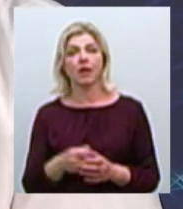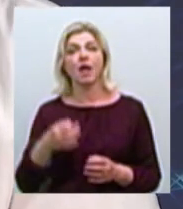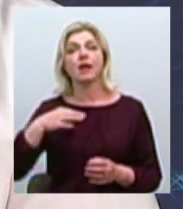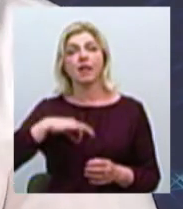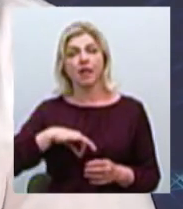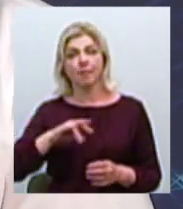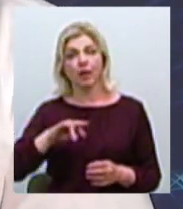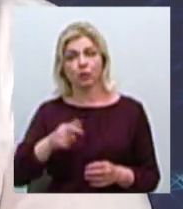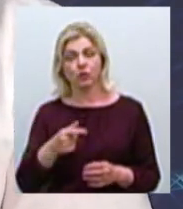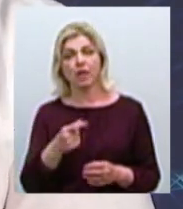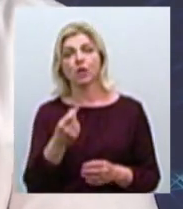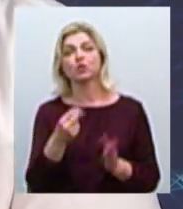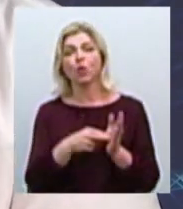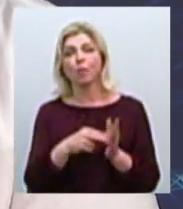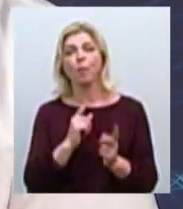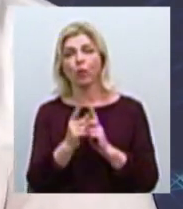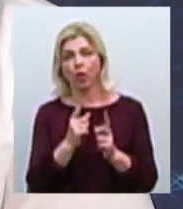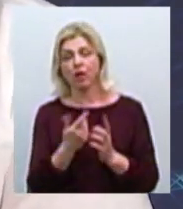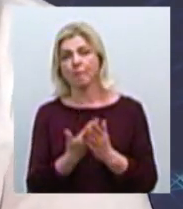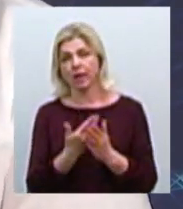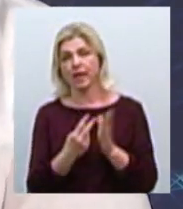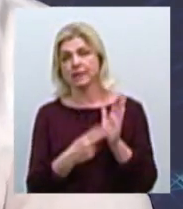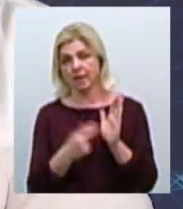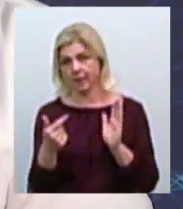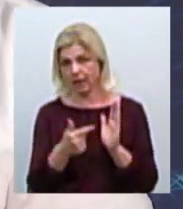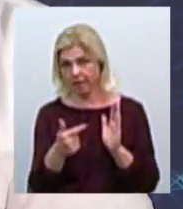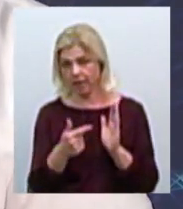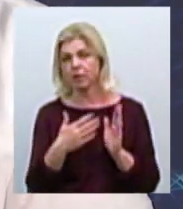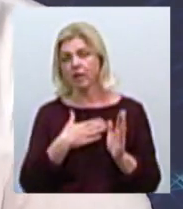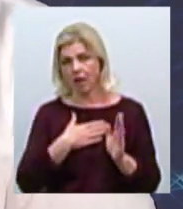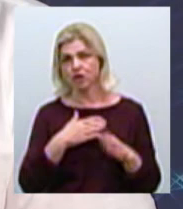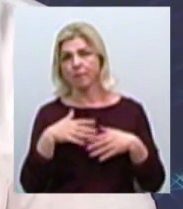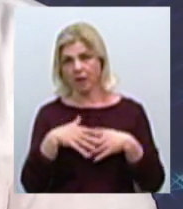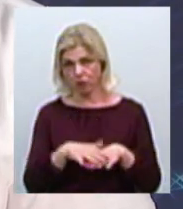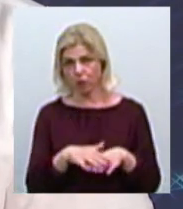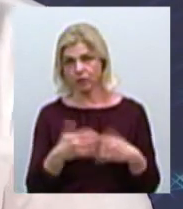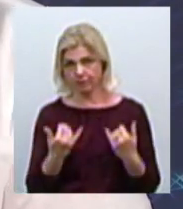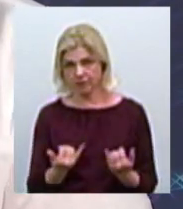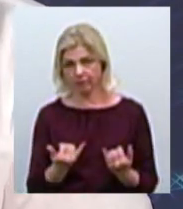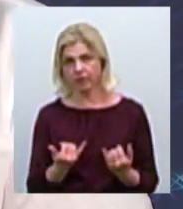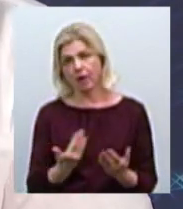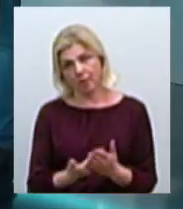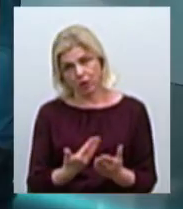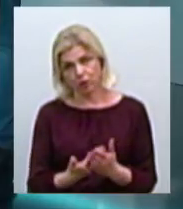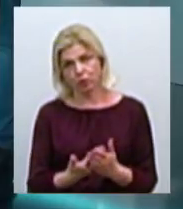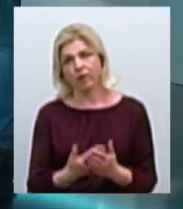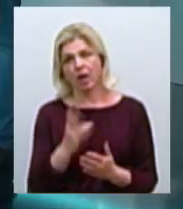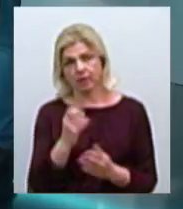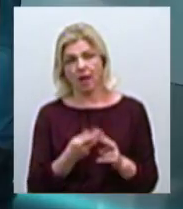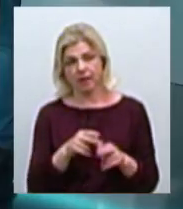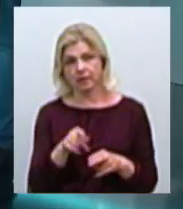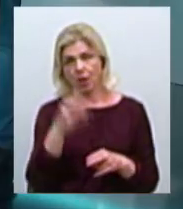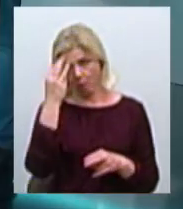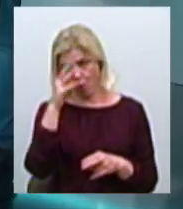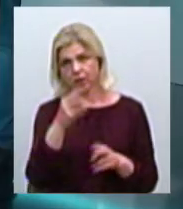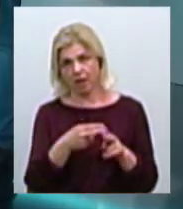Рентабельность, себестоимость проезда составляет около 7 гривен. По нашим вот сегодняшним расчетам. Орієнтовно саме на цих моделях,